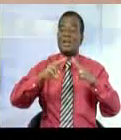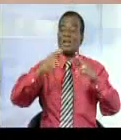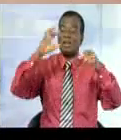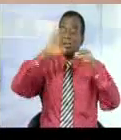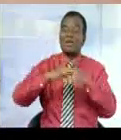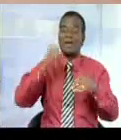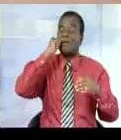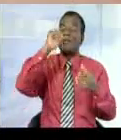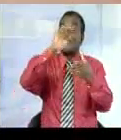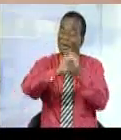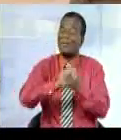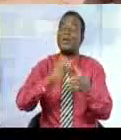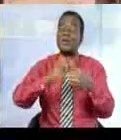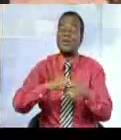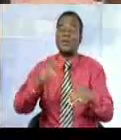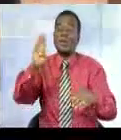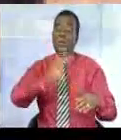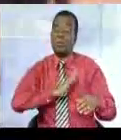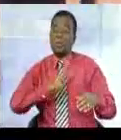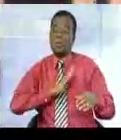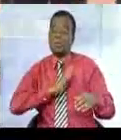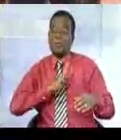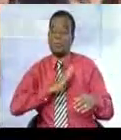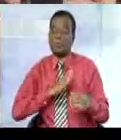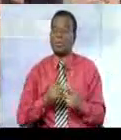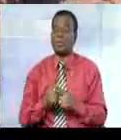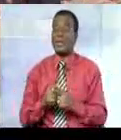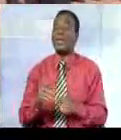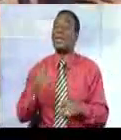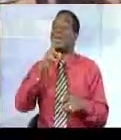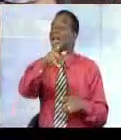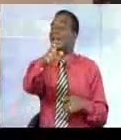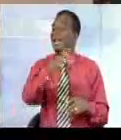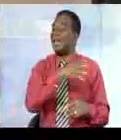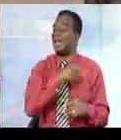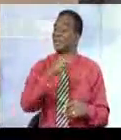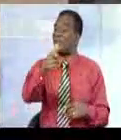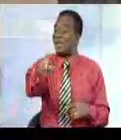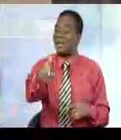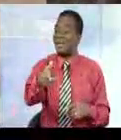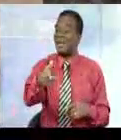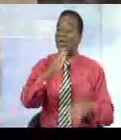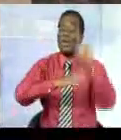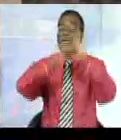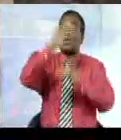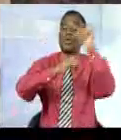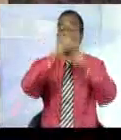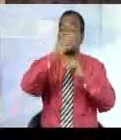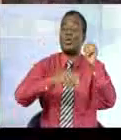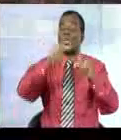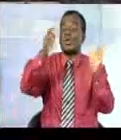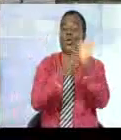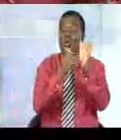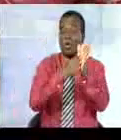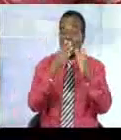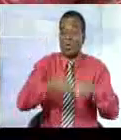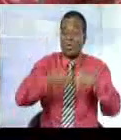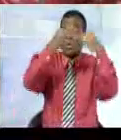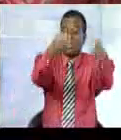joie les clés d'un bâtiment de 3 classes réhabilité. Ce don a été fait par une fondation de la place à la demande